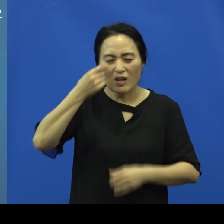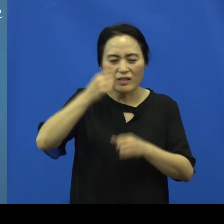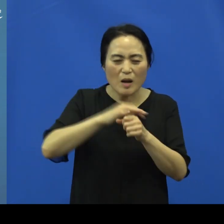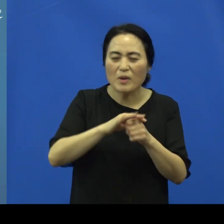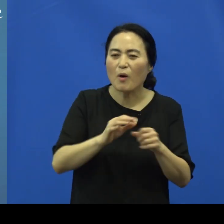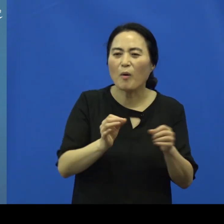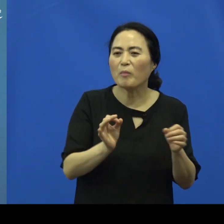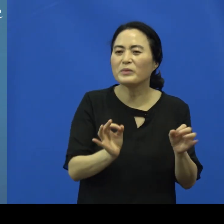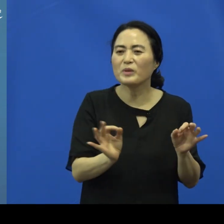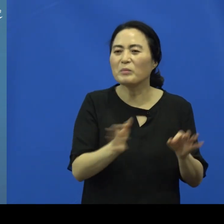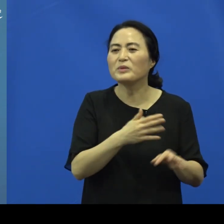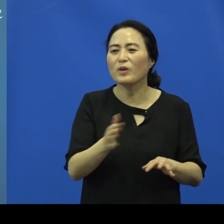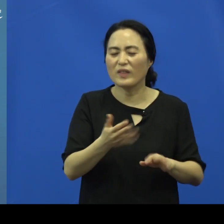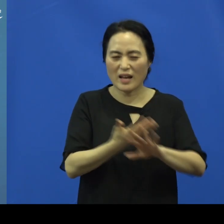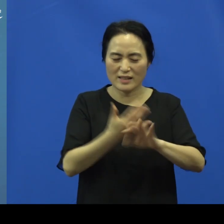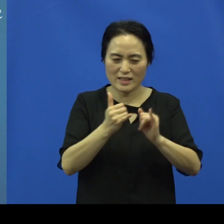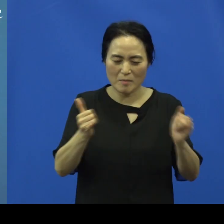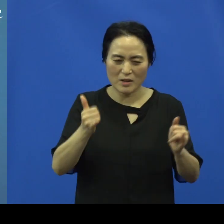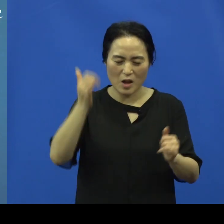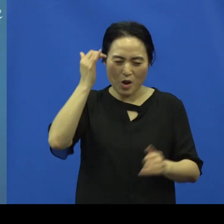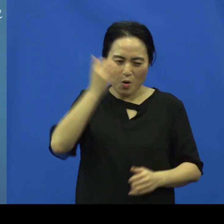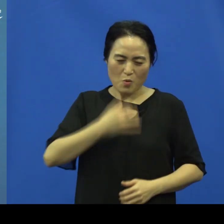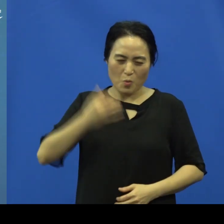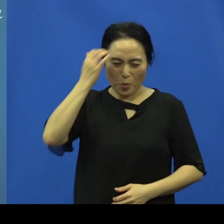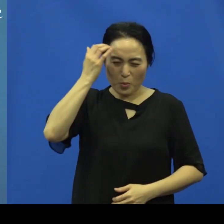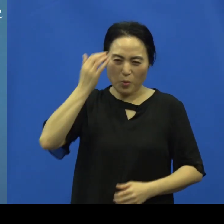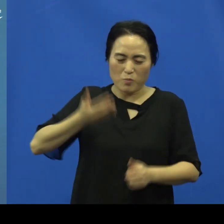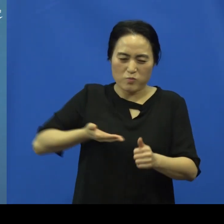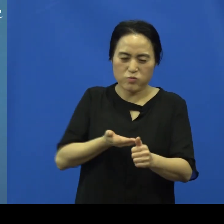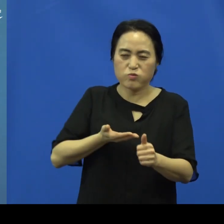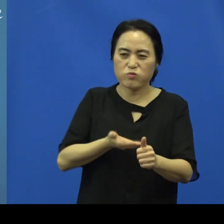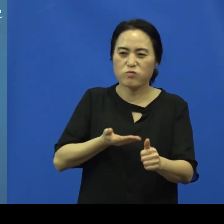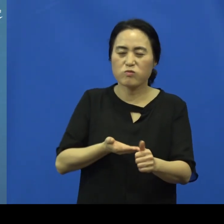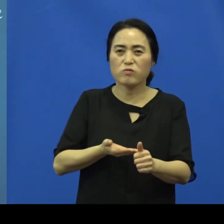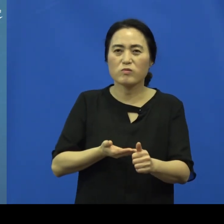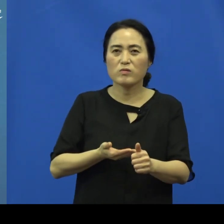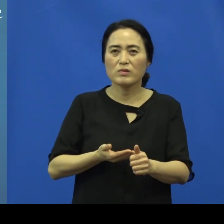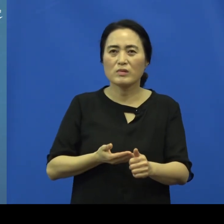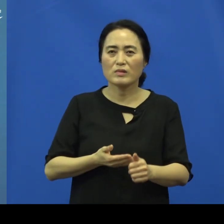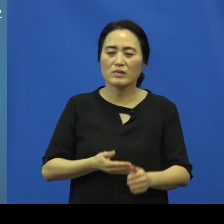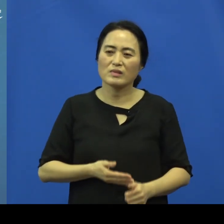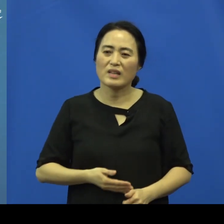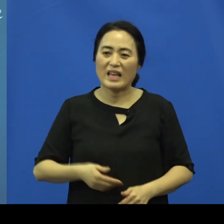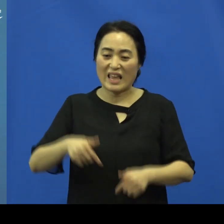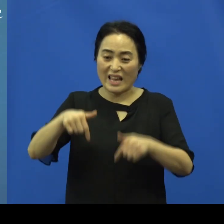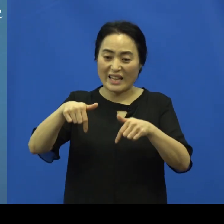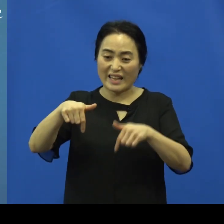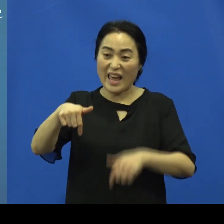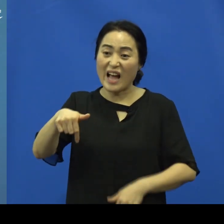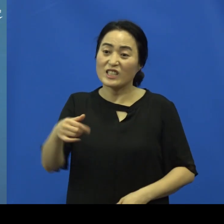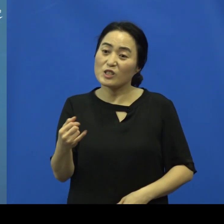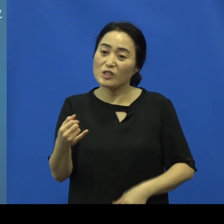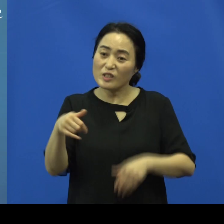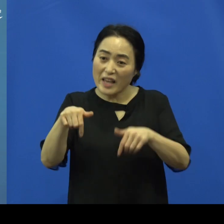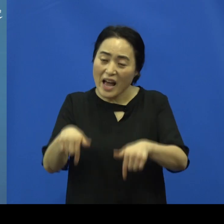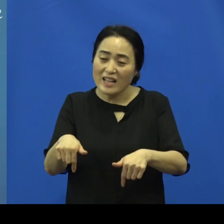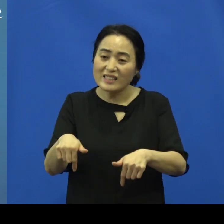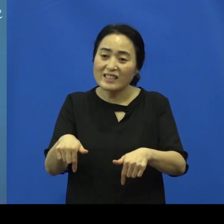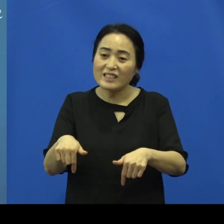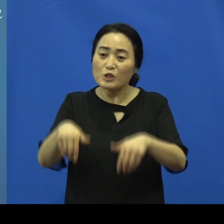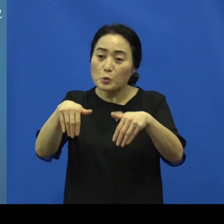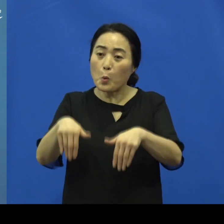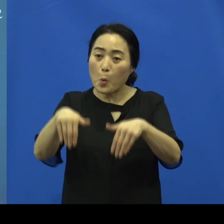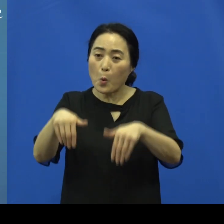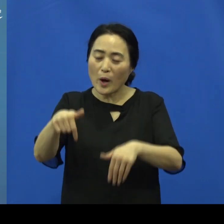다른 사람에게 고통을 줍니다. 오늘 게하시처럼 다른 사람의 고통에 대해서 너무도 무덤덤합니다. 어쩌면 오늘